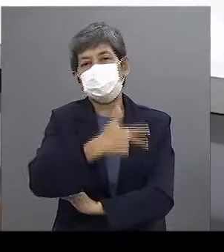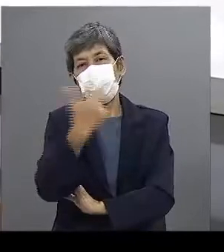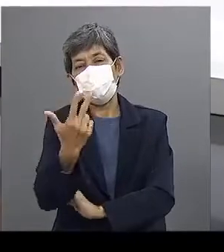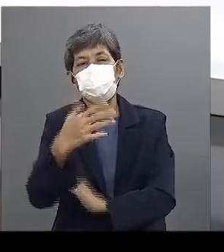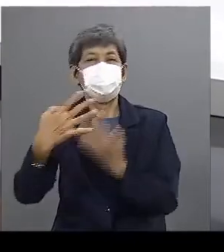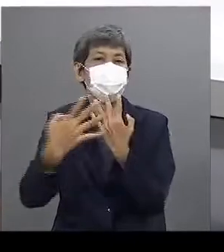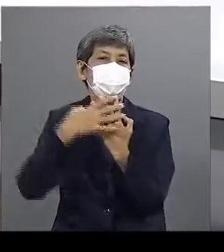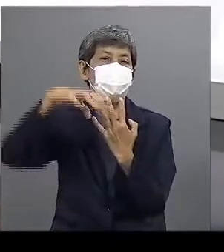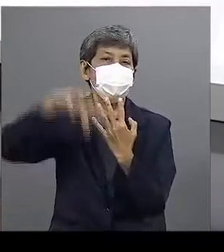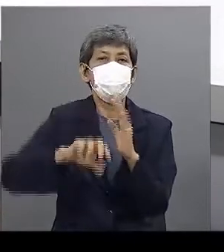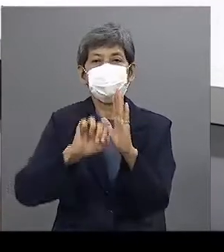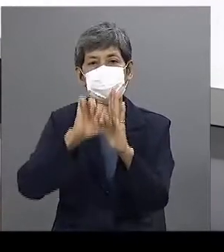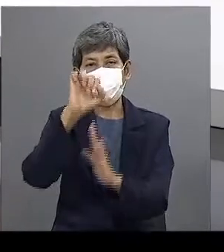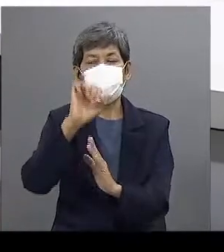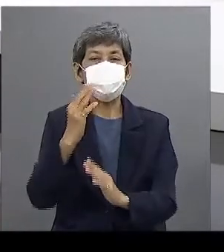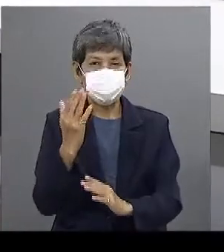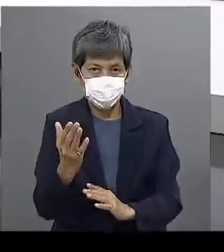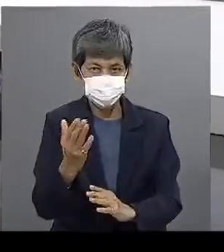ค่ะคุณพระสังฆคุณ